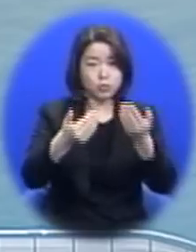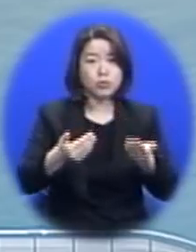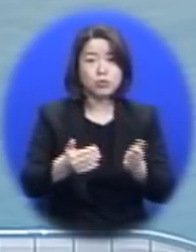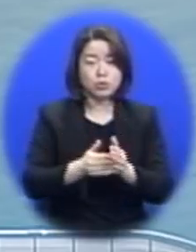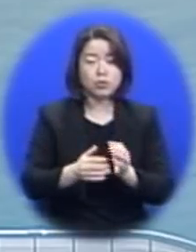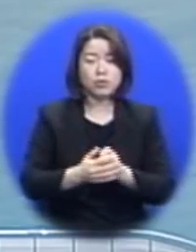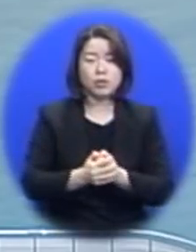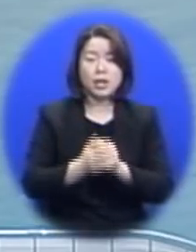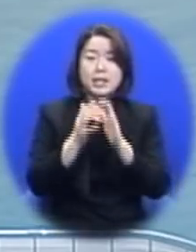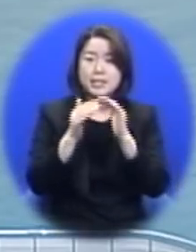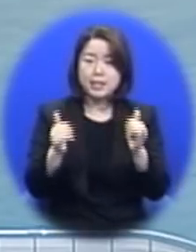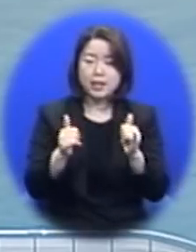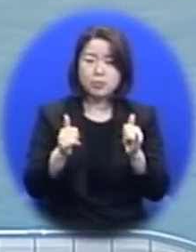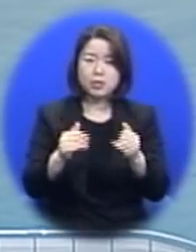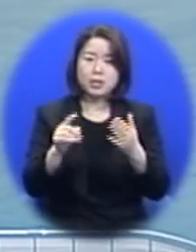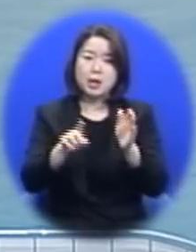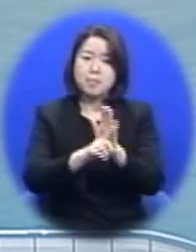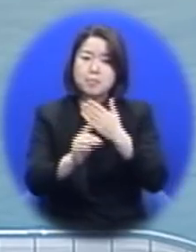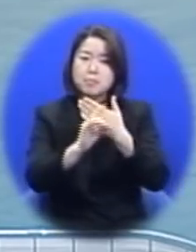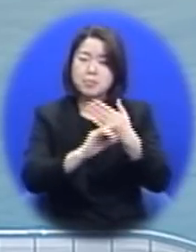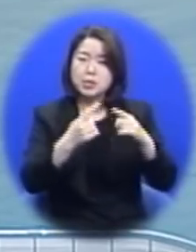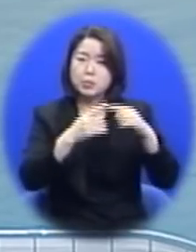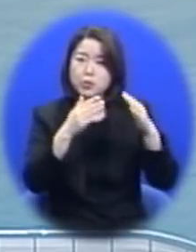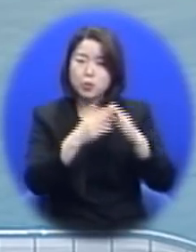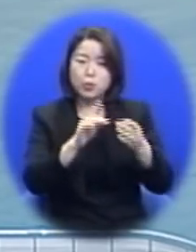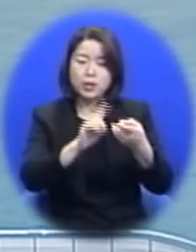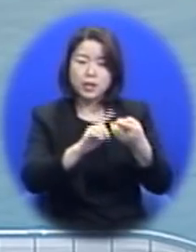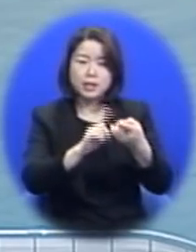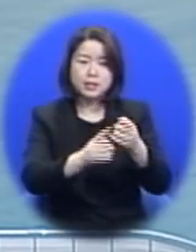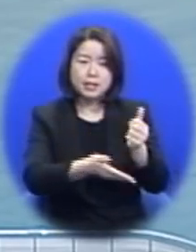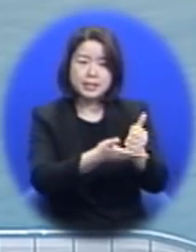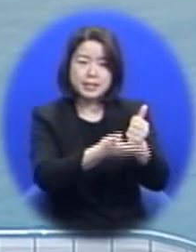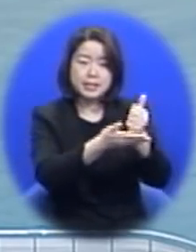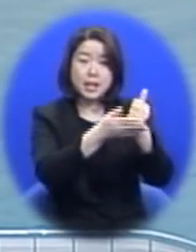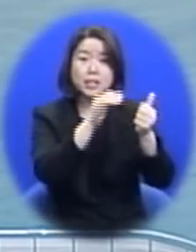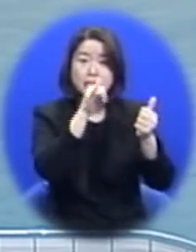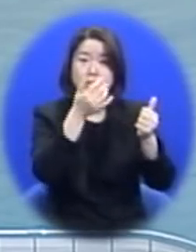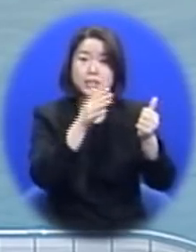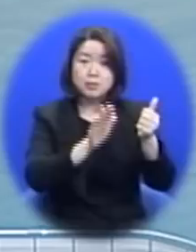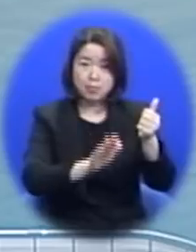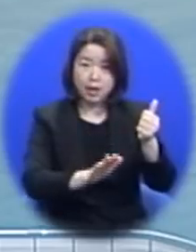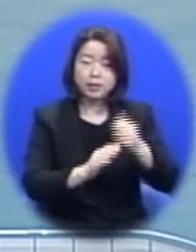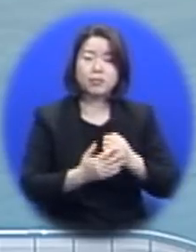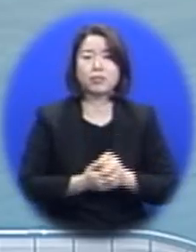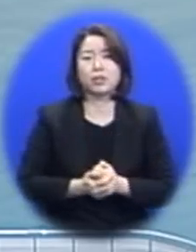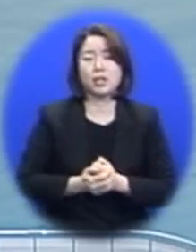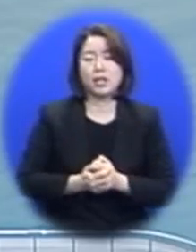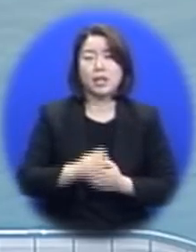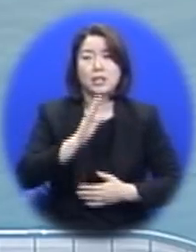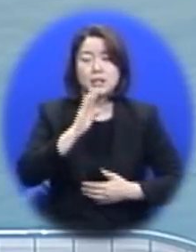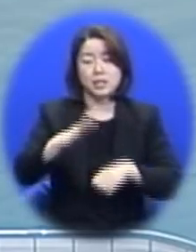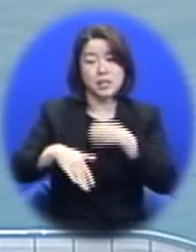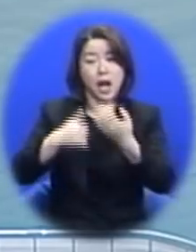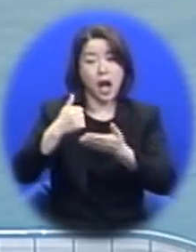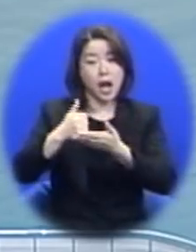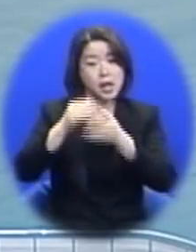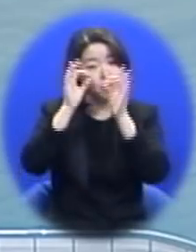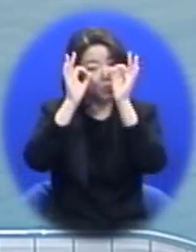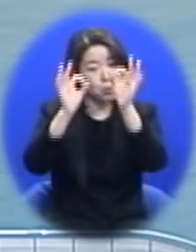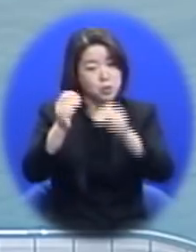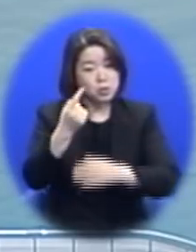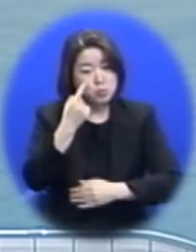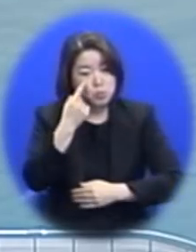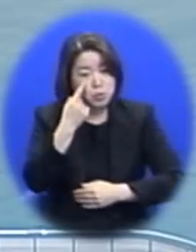그러니까 사람들이 사대교회를 향하여 칭찬을 하지만 사실은 하나님이 보시는 눈에는 전혀